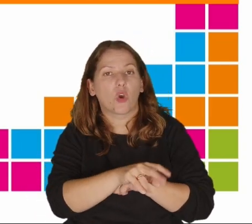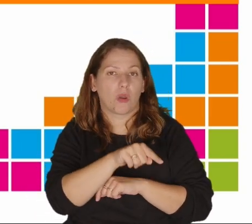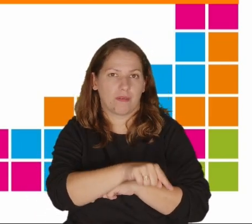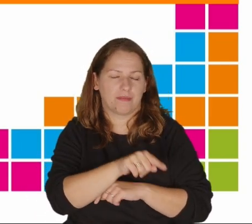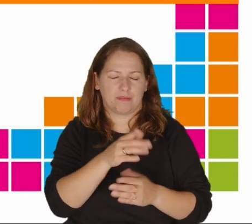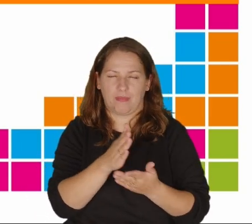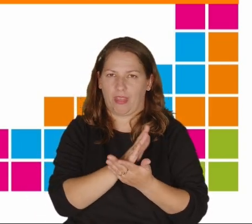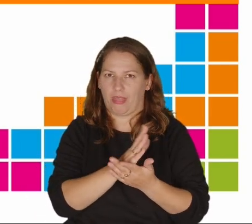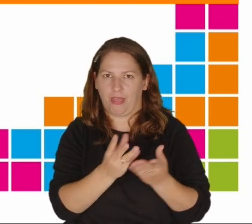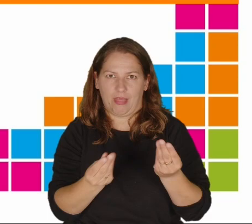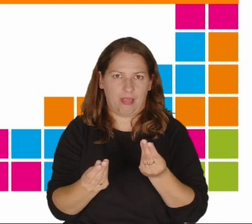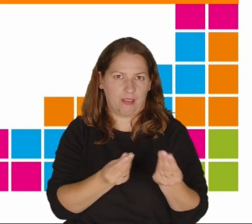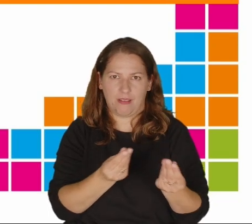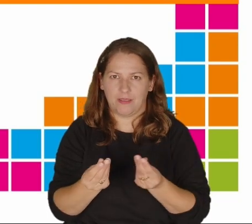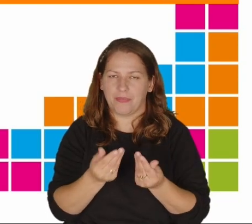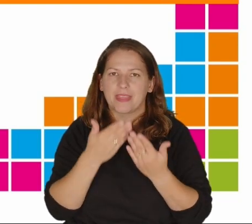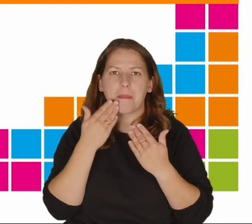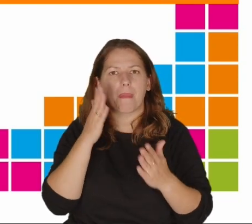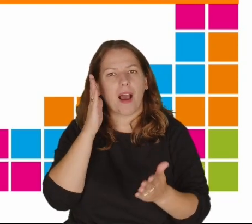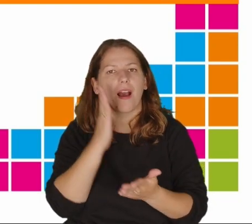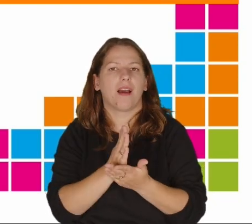trochę zatarta. Też